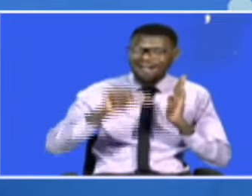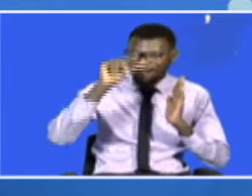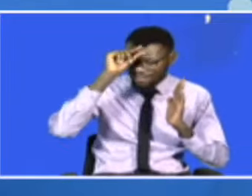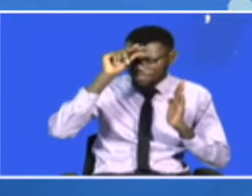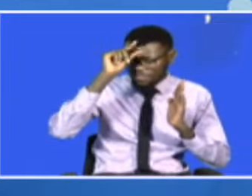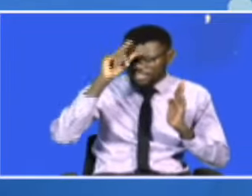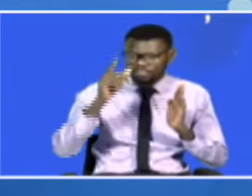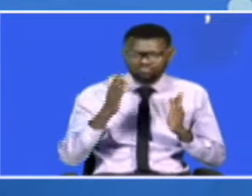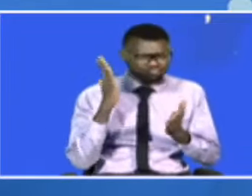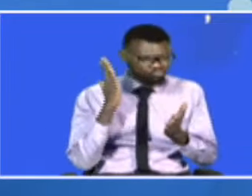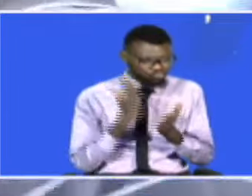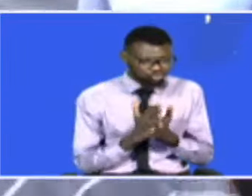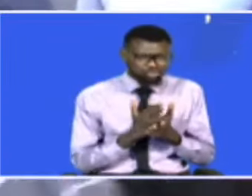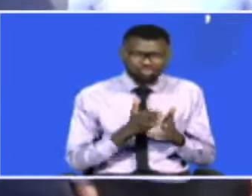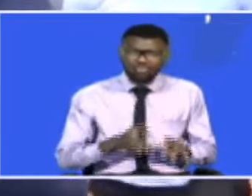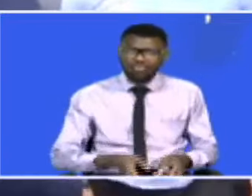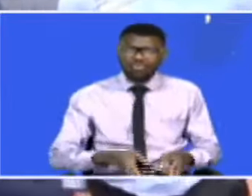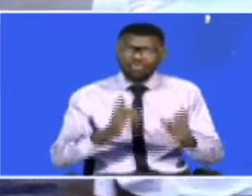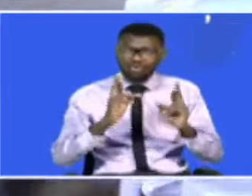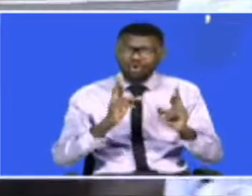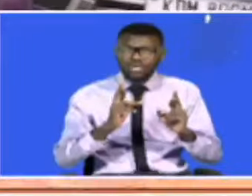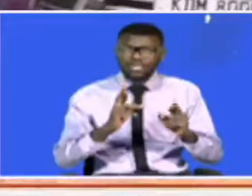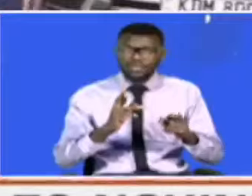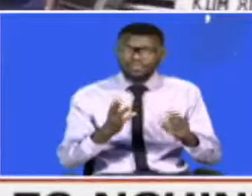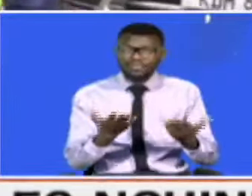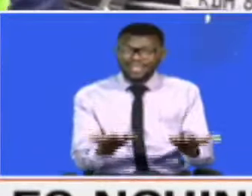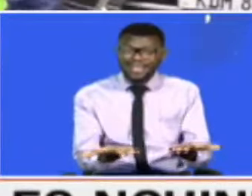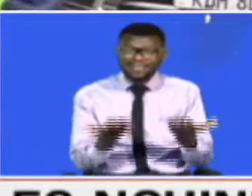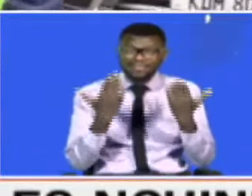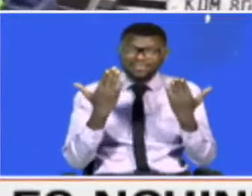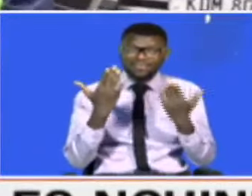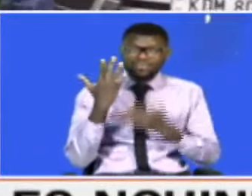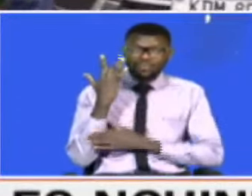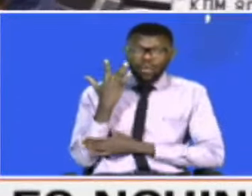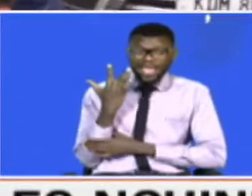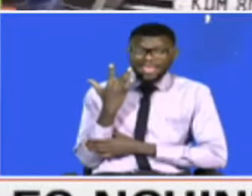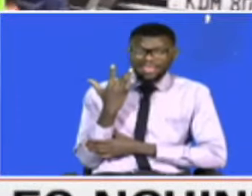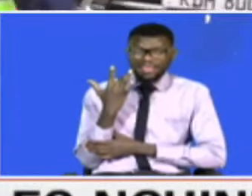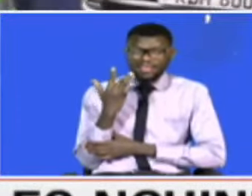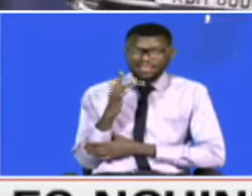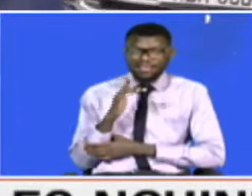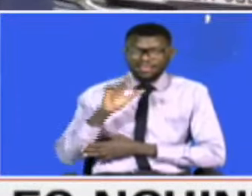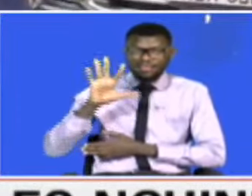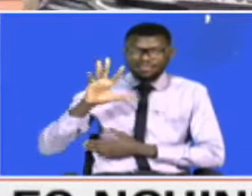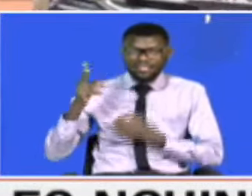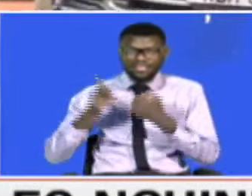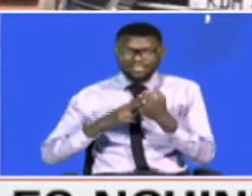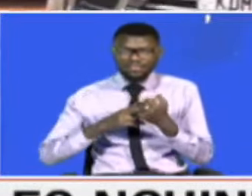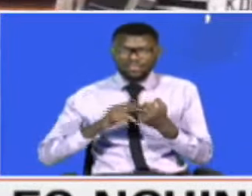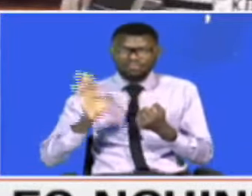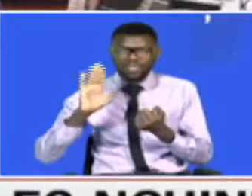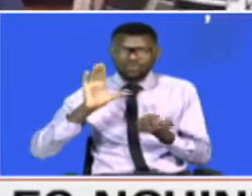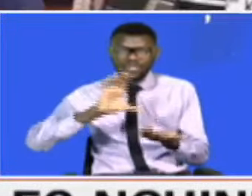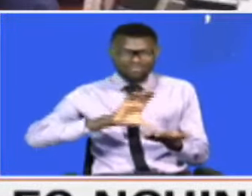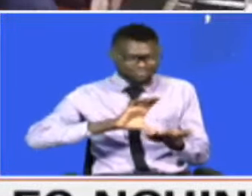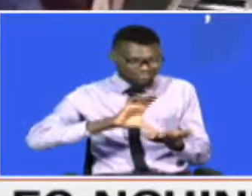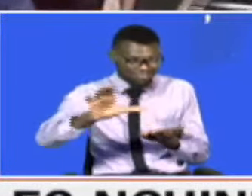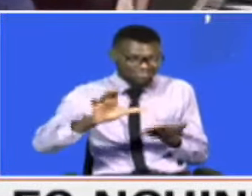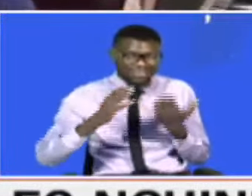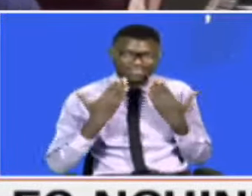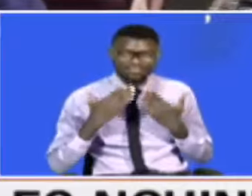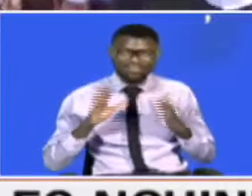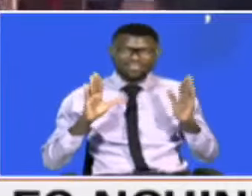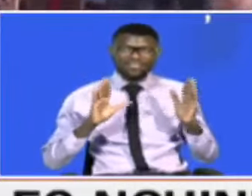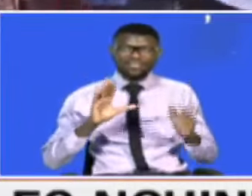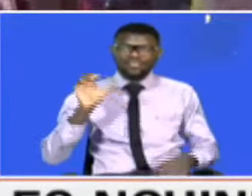miundo msingi ya barabara, ambapo imetenga kima cha shilingi bilioni 57 wafikia hilo, huku shilingi